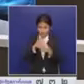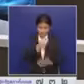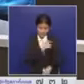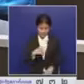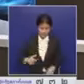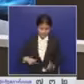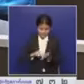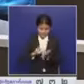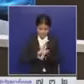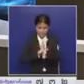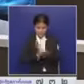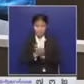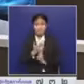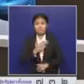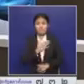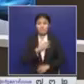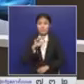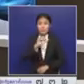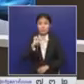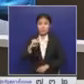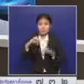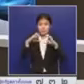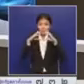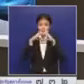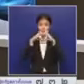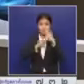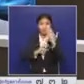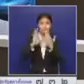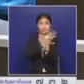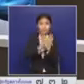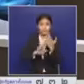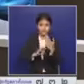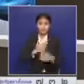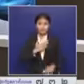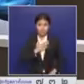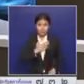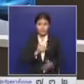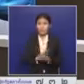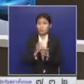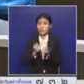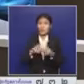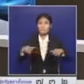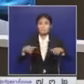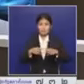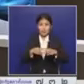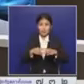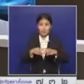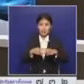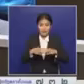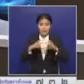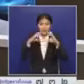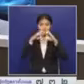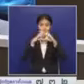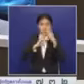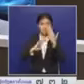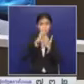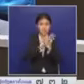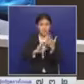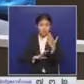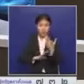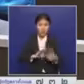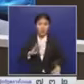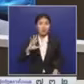เป็นสสพรรคภูมิใจไทยนะครับพรรคภูมิใจไทยเองเกิดจากอุดมการณ์ในการ